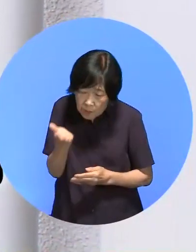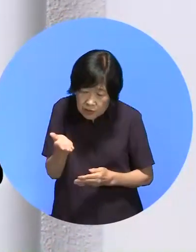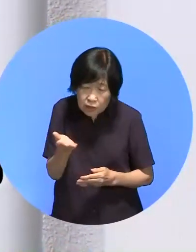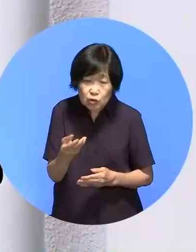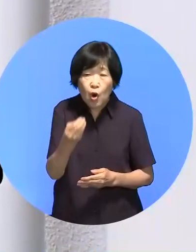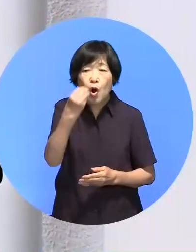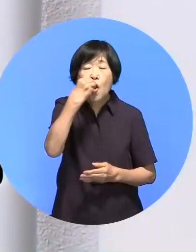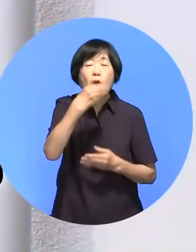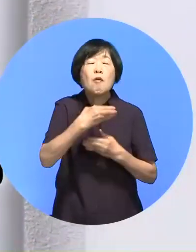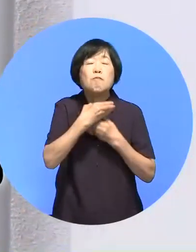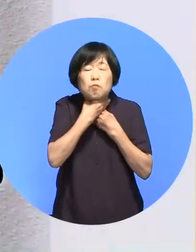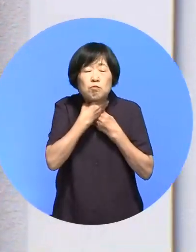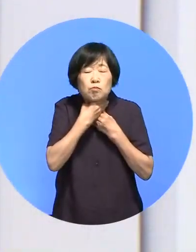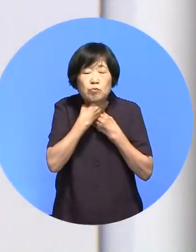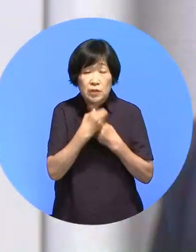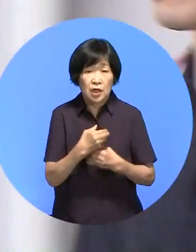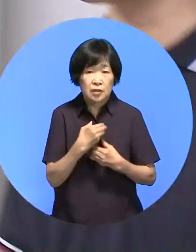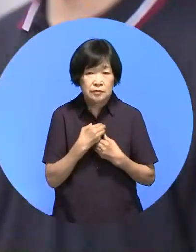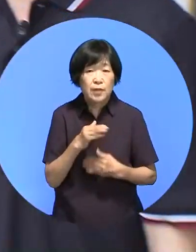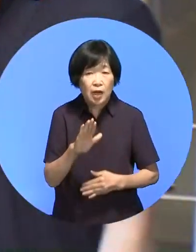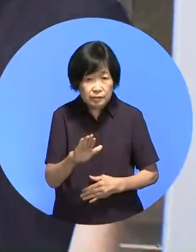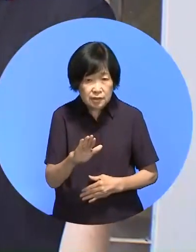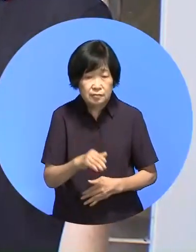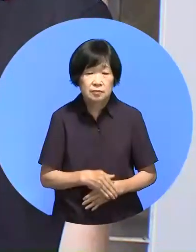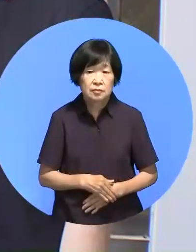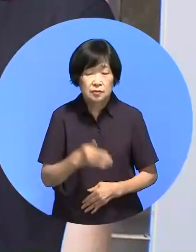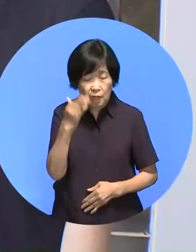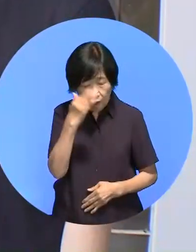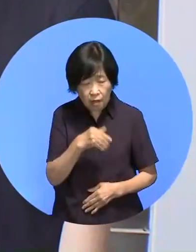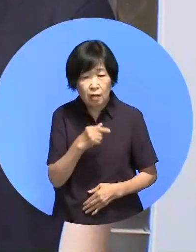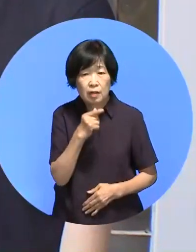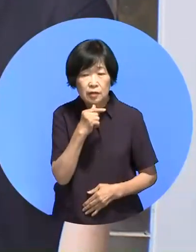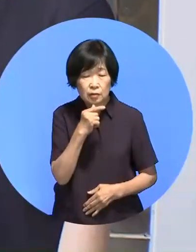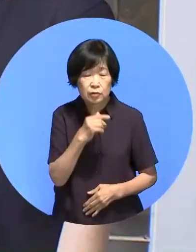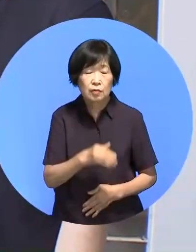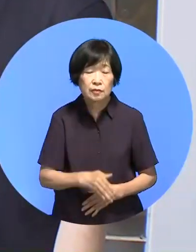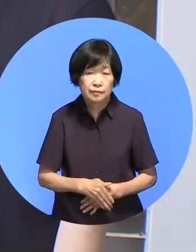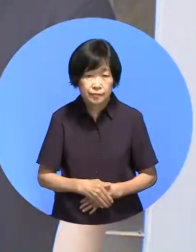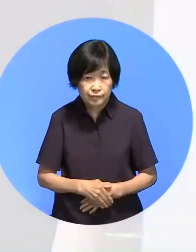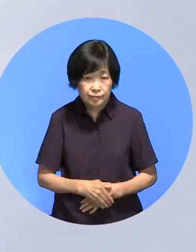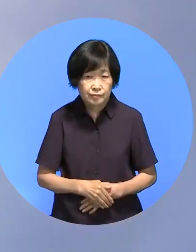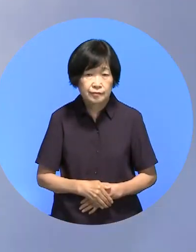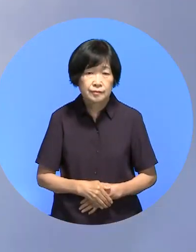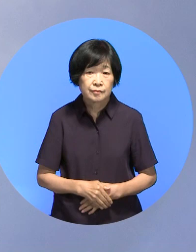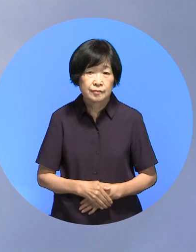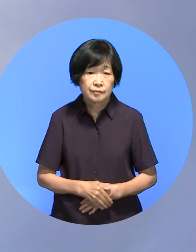してしまう可能性があります。 なるほど、そうなんですね。